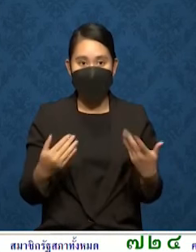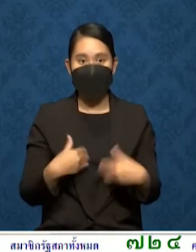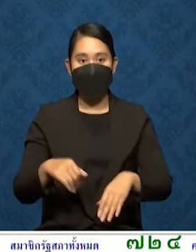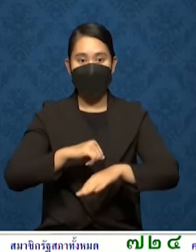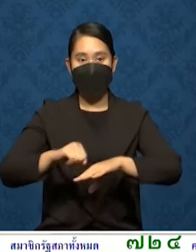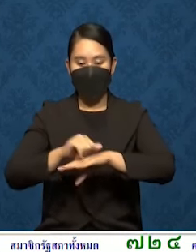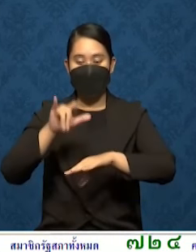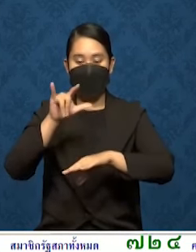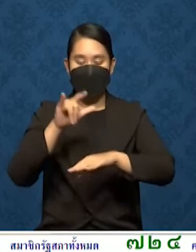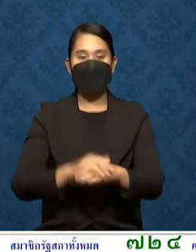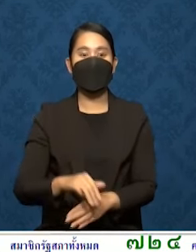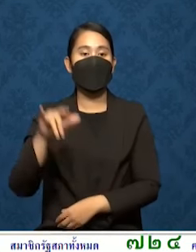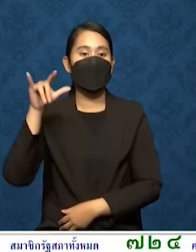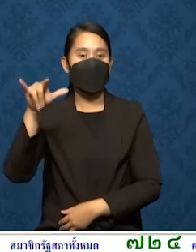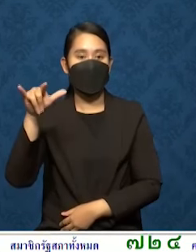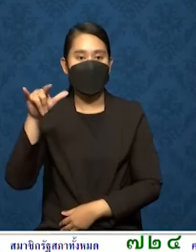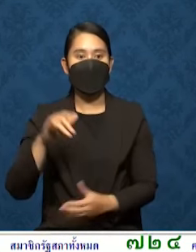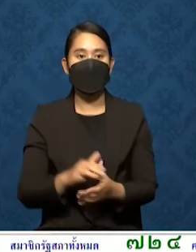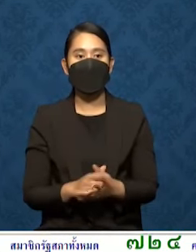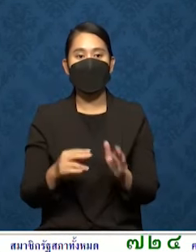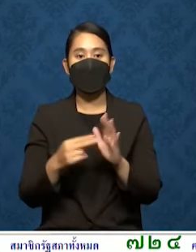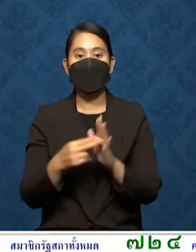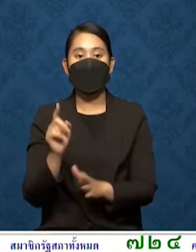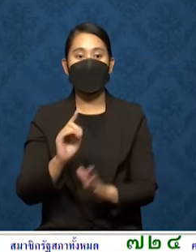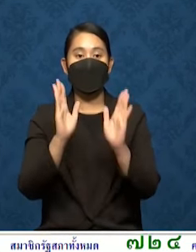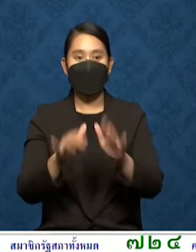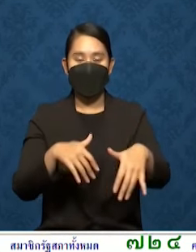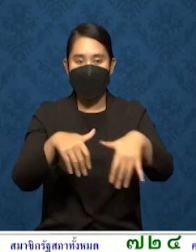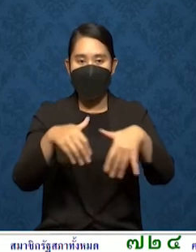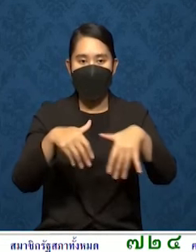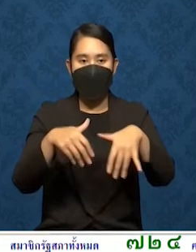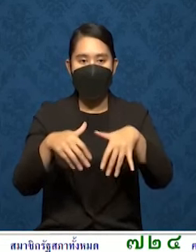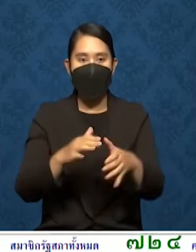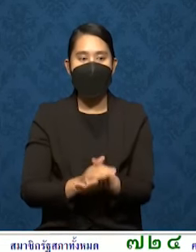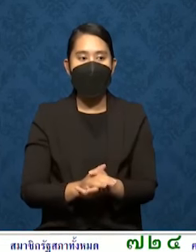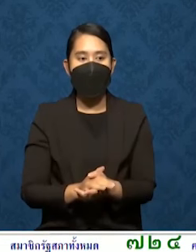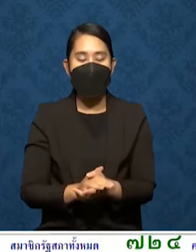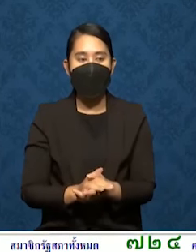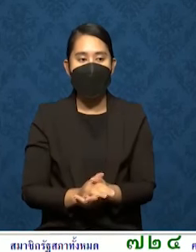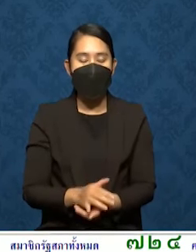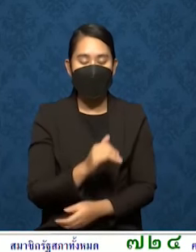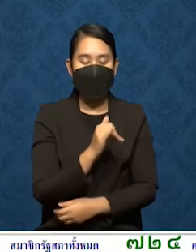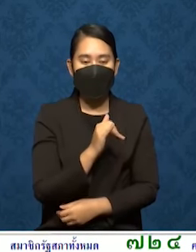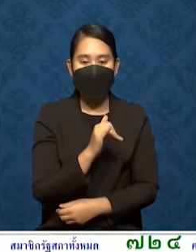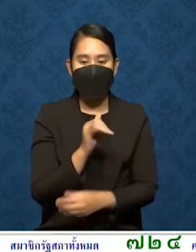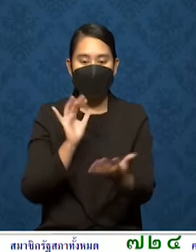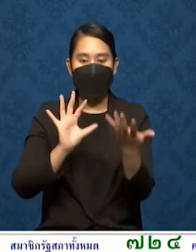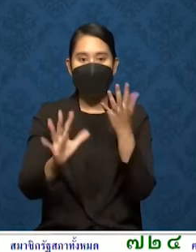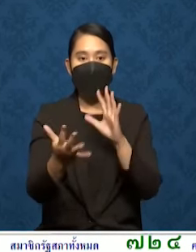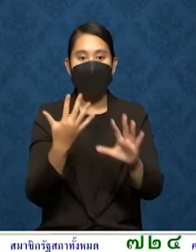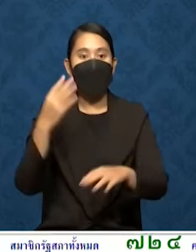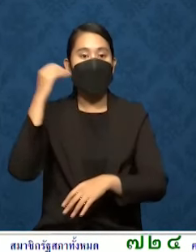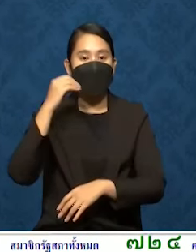สิ่งหนึ่งก็คือการบินเพราะว่าพี่น้องในพื้นที่เนี่ยเราต้องเดินทางไปมาหาสู่ในประเทศต่